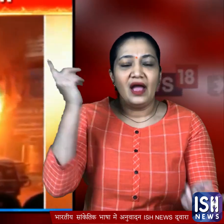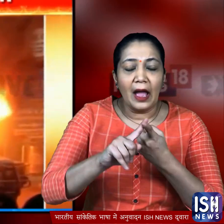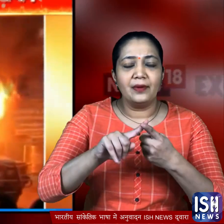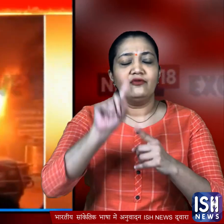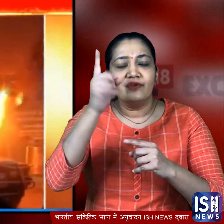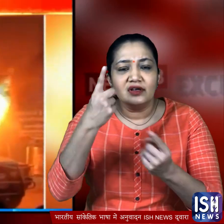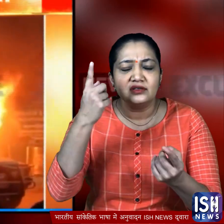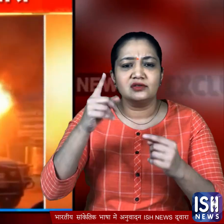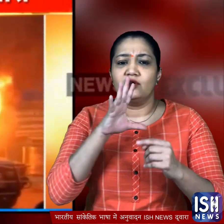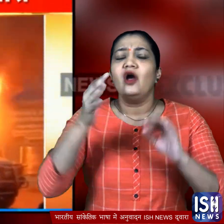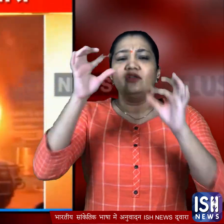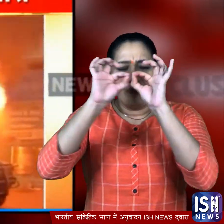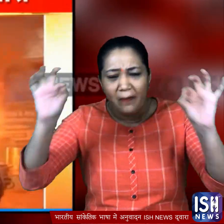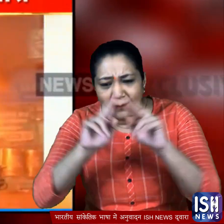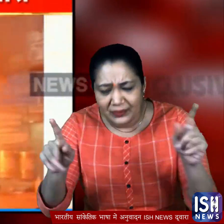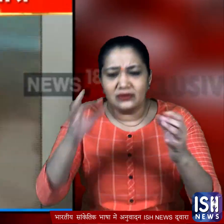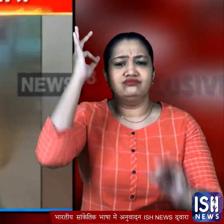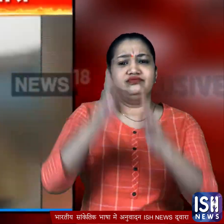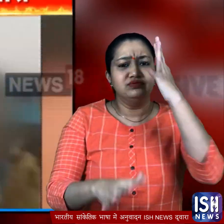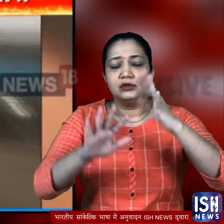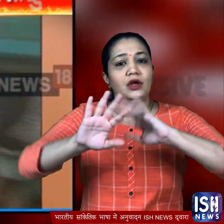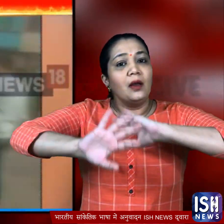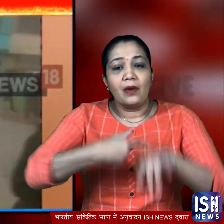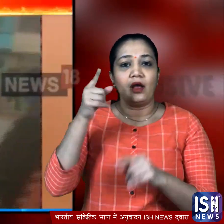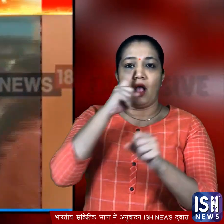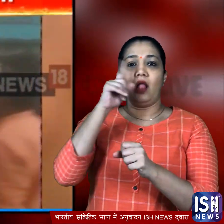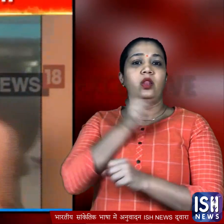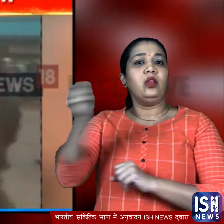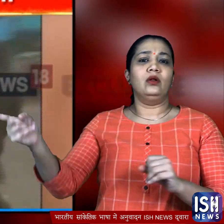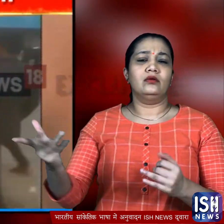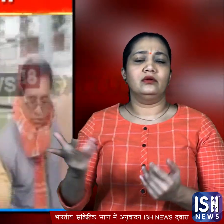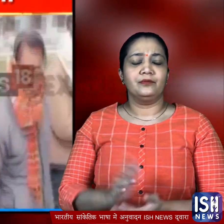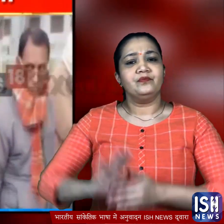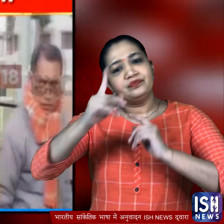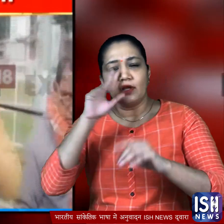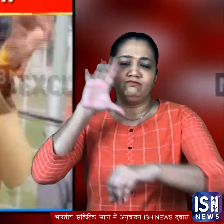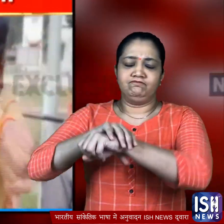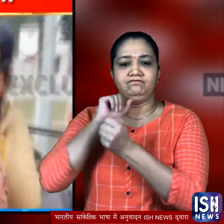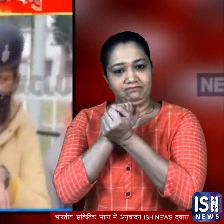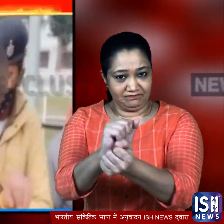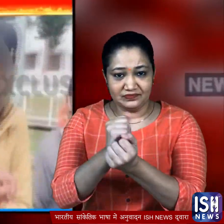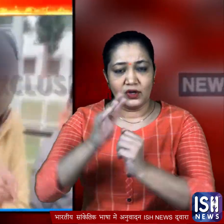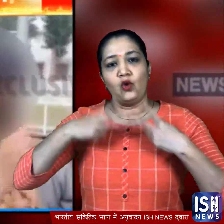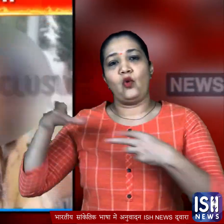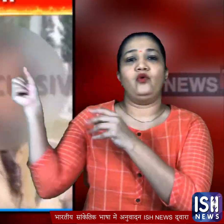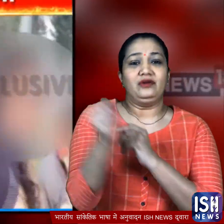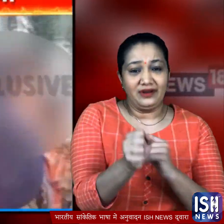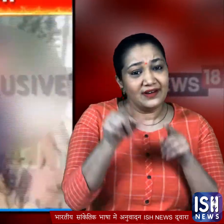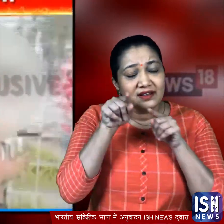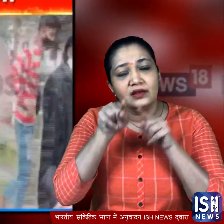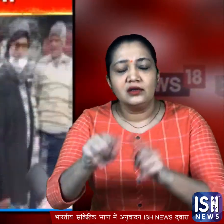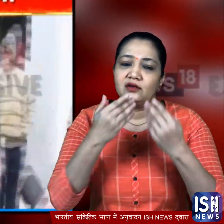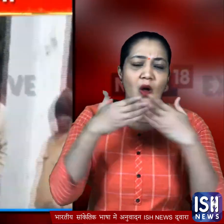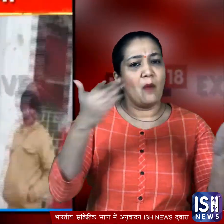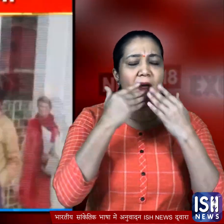इस घटना में पहले हादसे की वजह शॉर्ट सर्किट बताई गई और फिर बाद में लड़की पर आरोप लगाया गया, जिसके बाद उसे गिरफ्तार कर कोर्ट में पेश किया